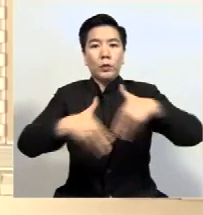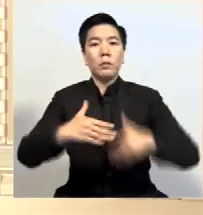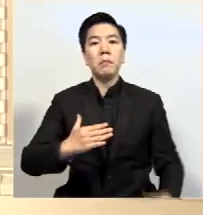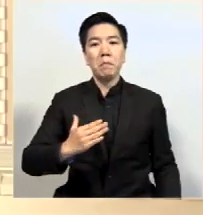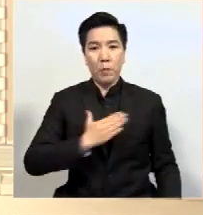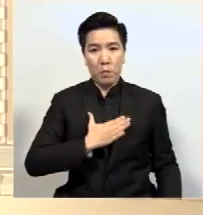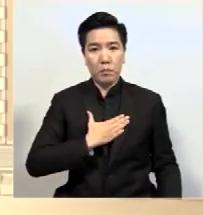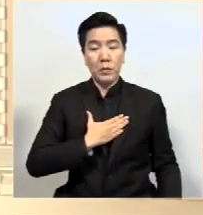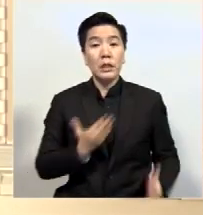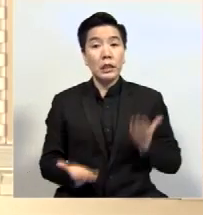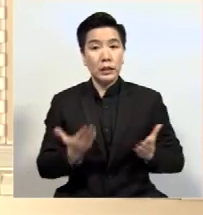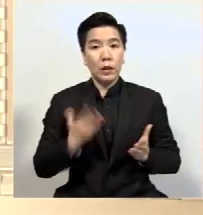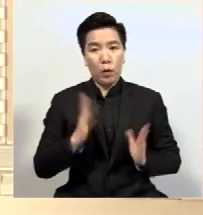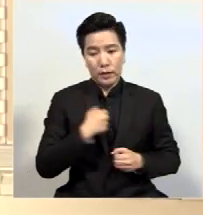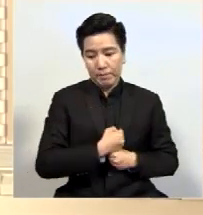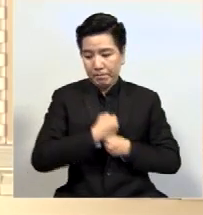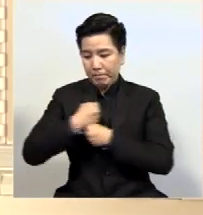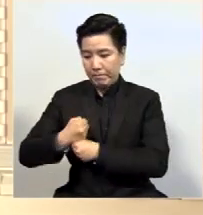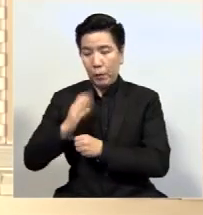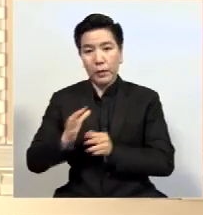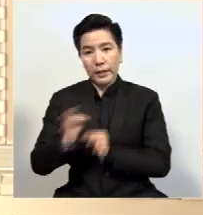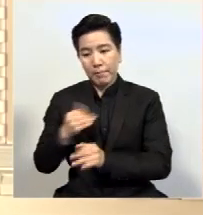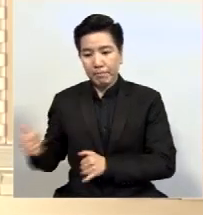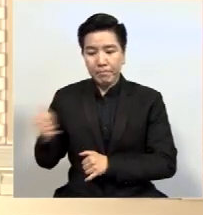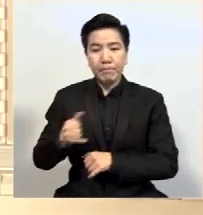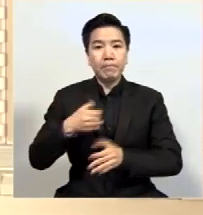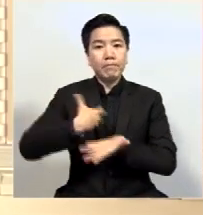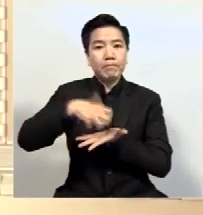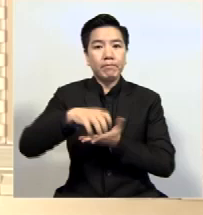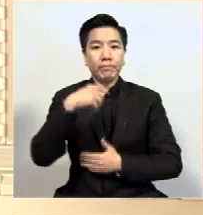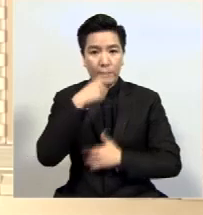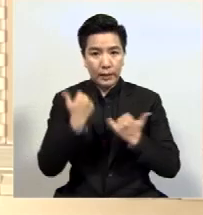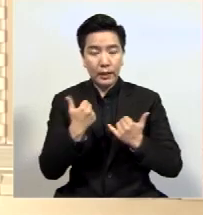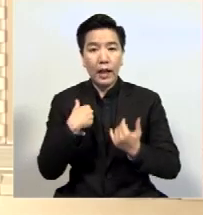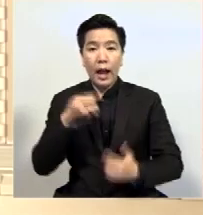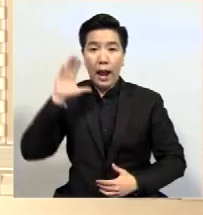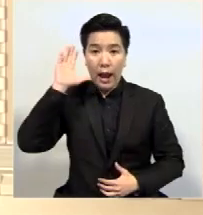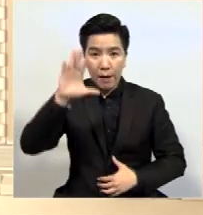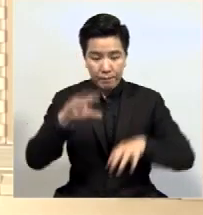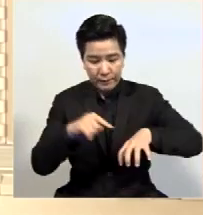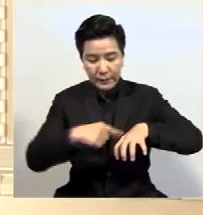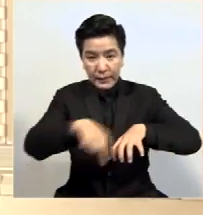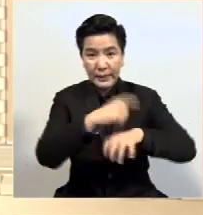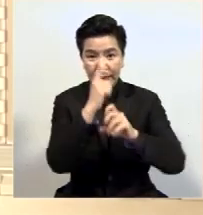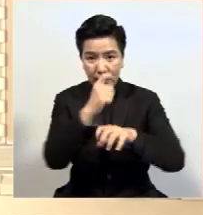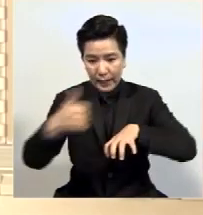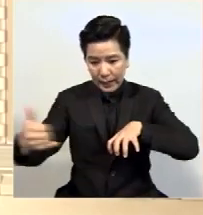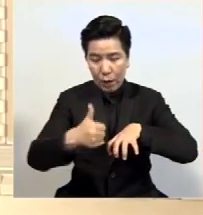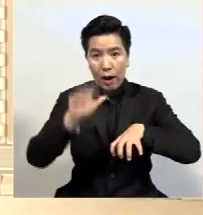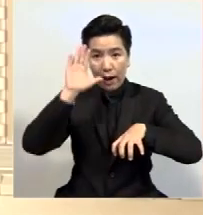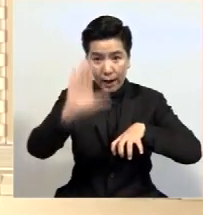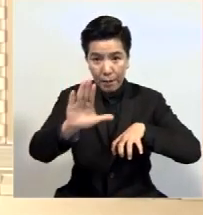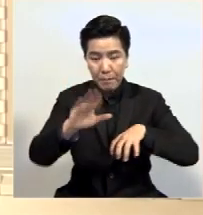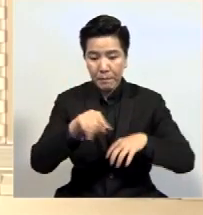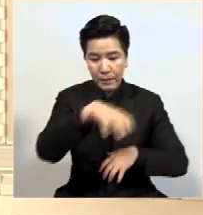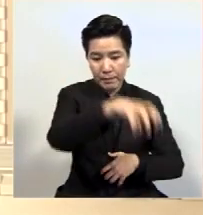มหรือผู้ที่ผมมอบหมายเท่านั้นสำหรับข้อกำหนดต่างๆเช่นการห้ามเข้าพื้นที่เสี่ยงการปิดสถาน